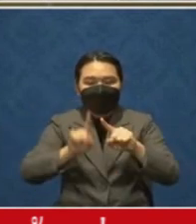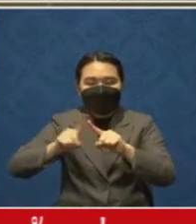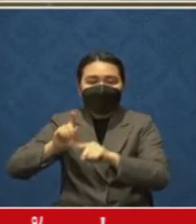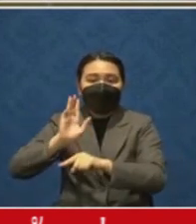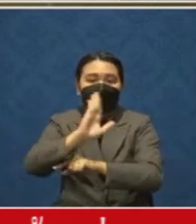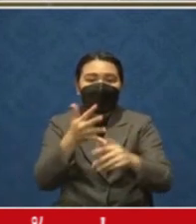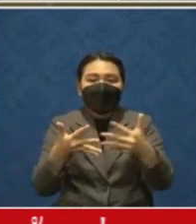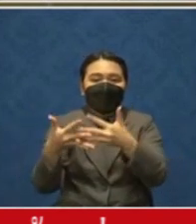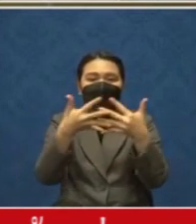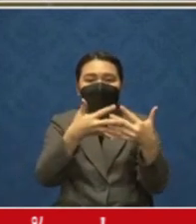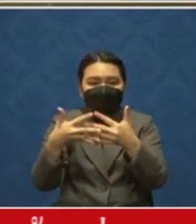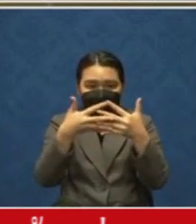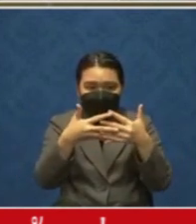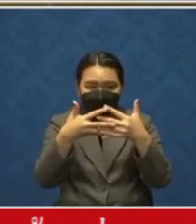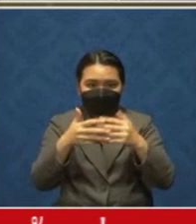หรัฐ